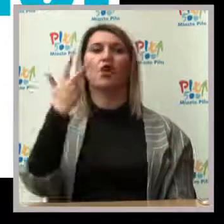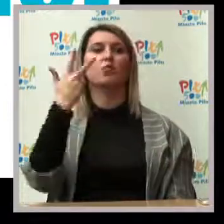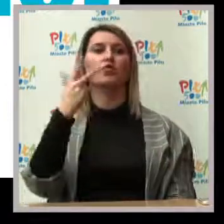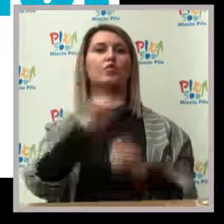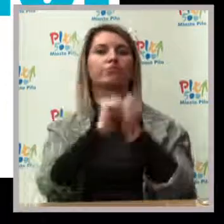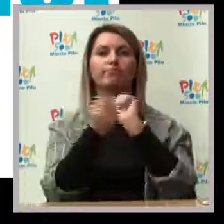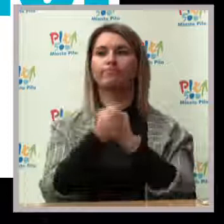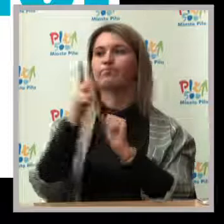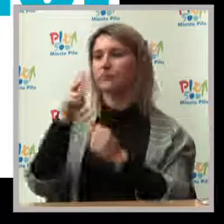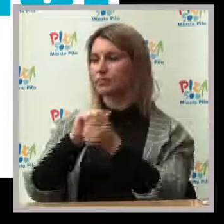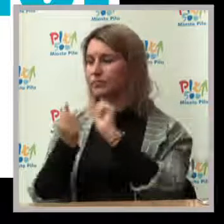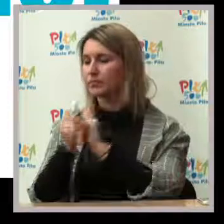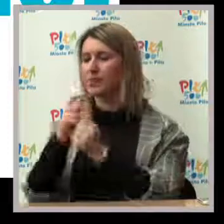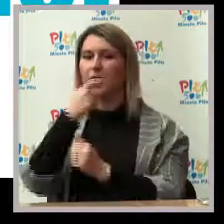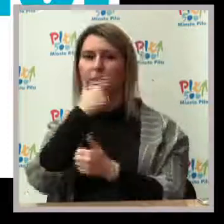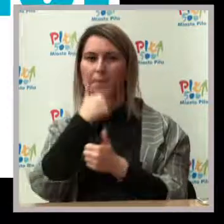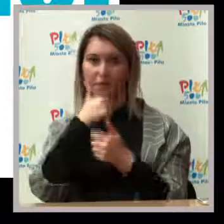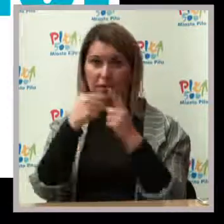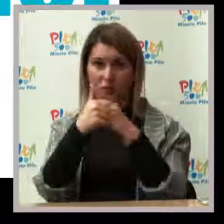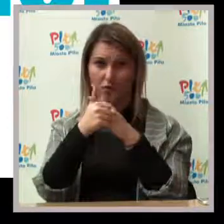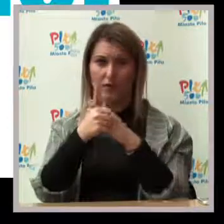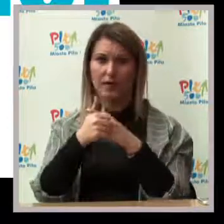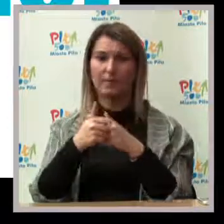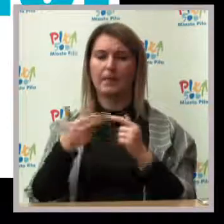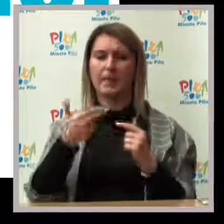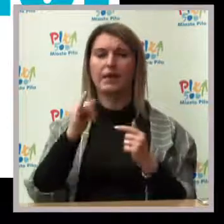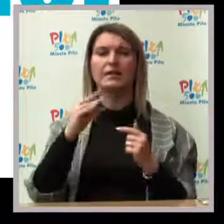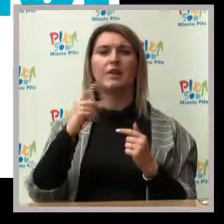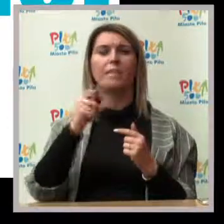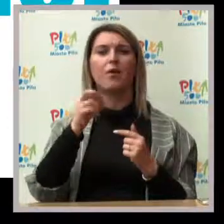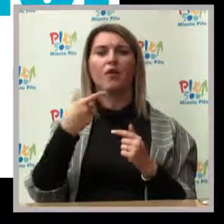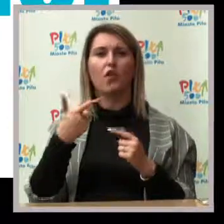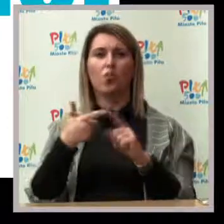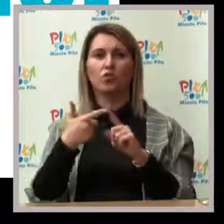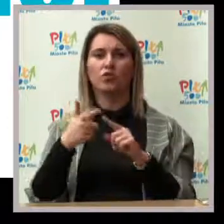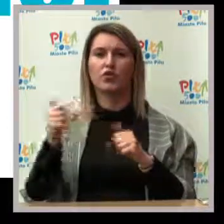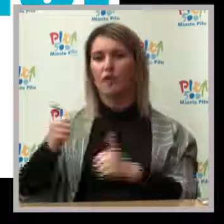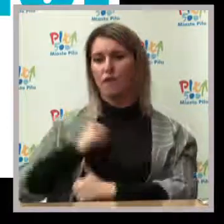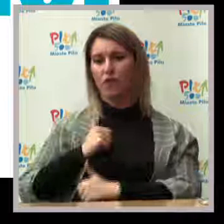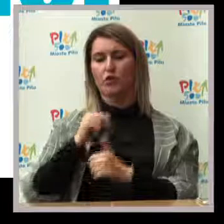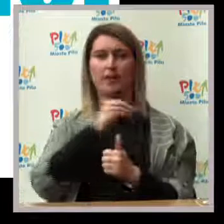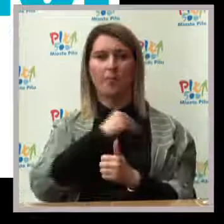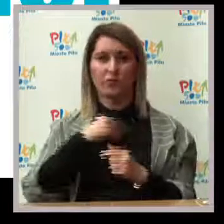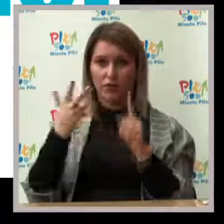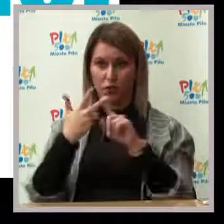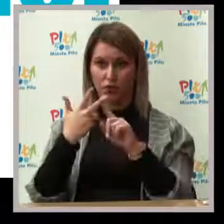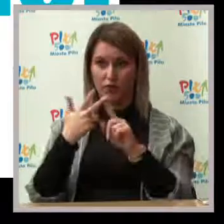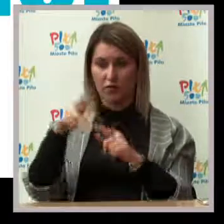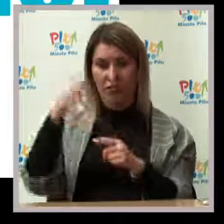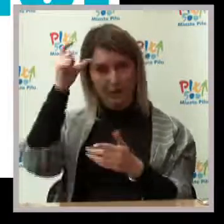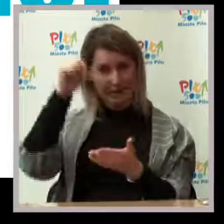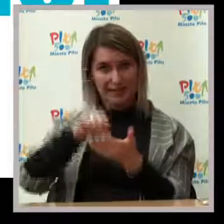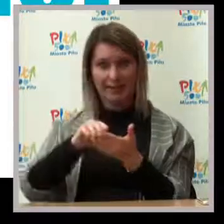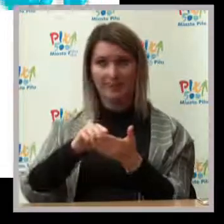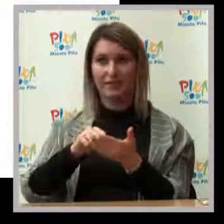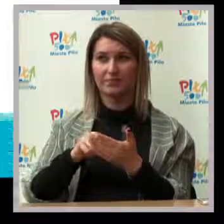inwestycje. Na Bydgoskiej, na Alei Niepodległości, na Alei Wojska Polskiego i to w tej centralnej części,